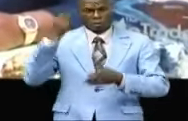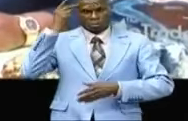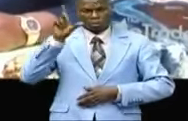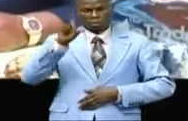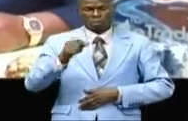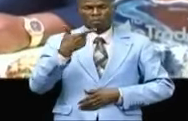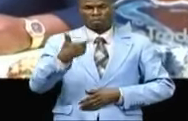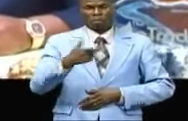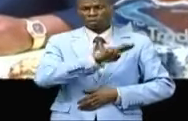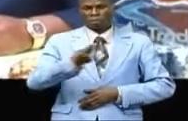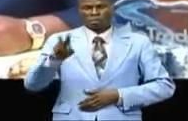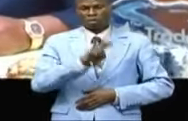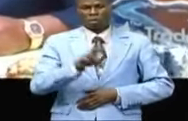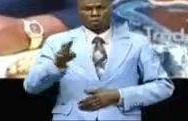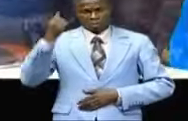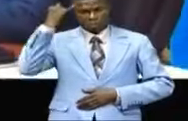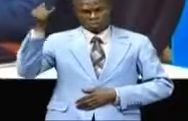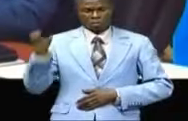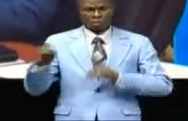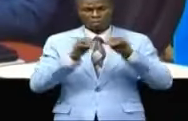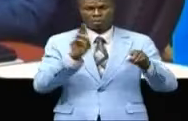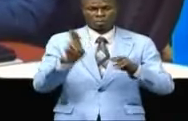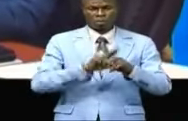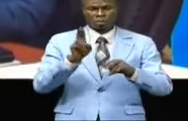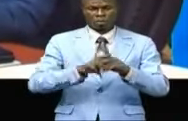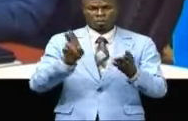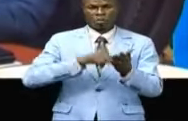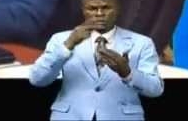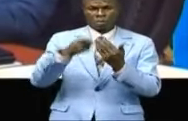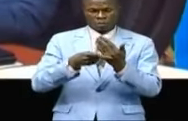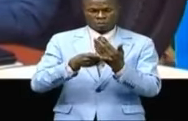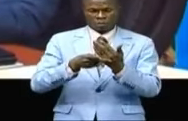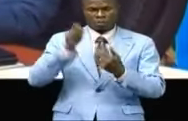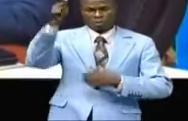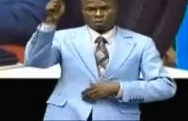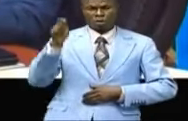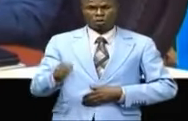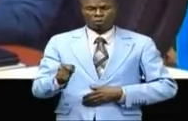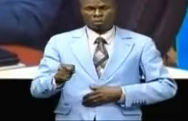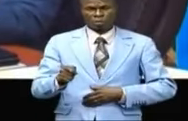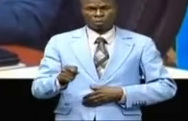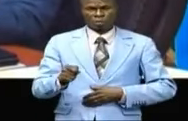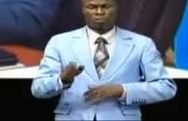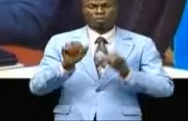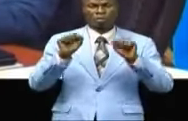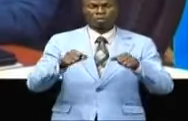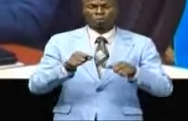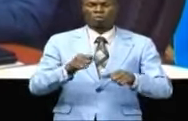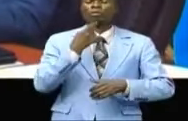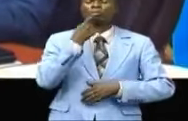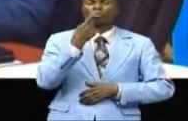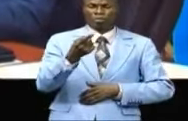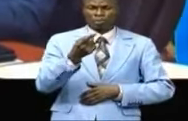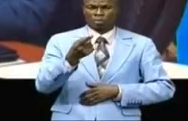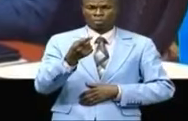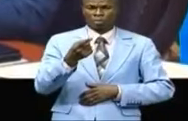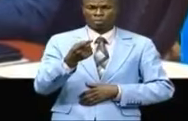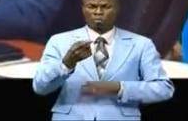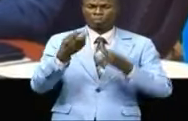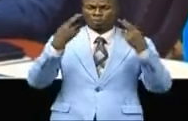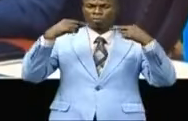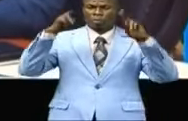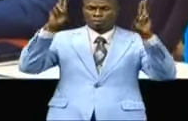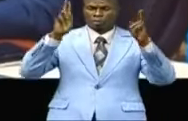le 20 février 2022 dans le cadre de la mise en œuvre de l'accord cadre militaire. Il y a lieu de noter que cette